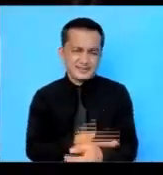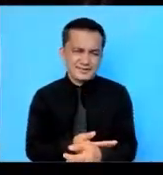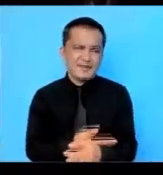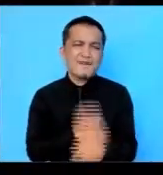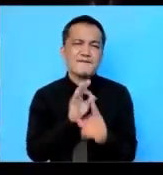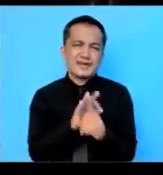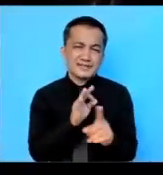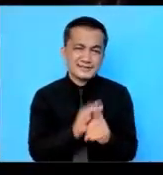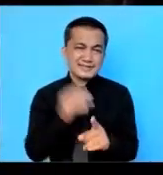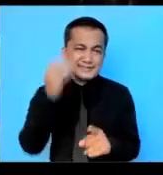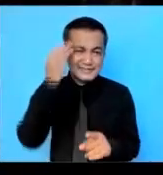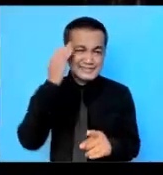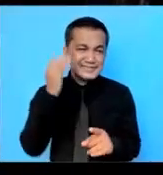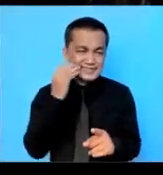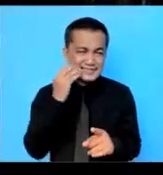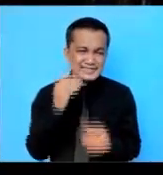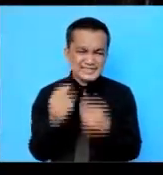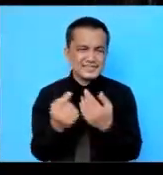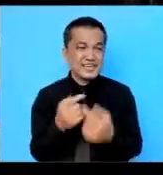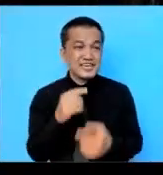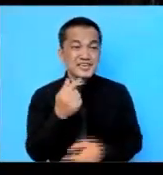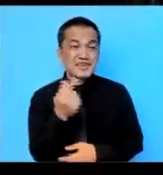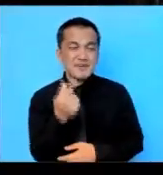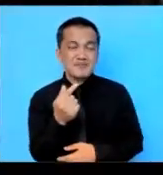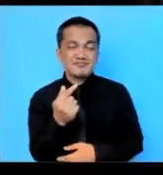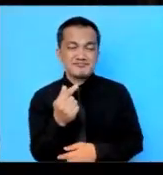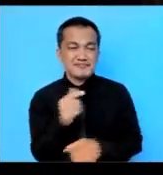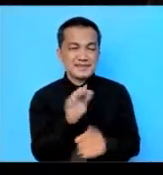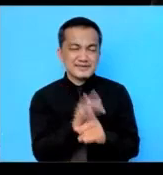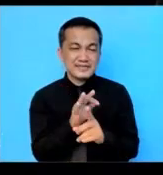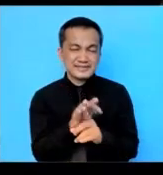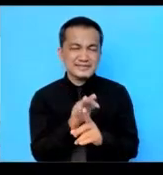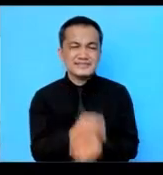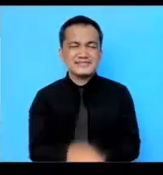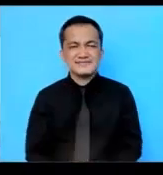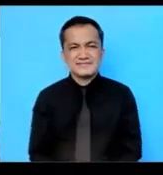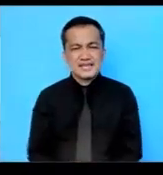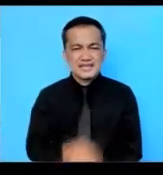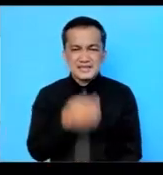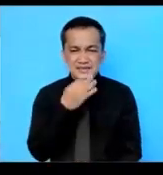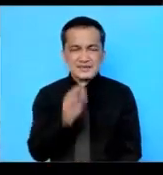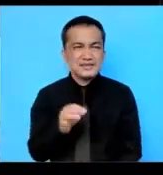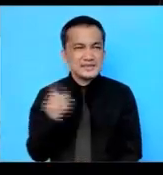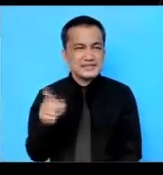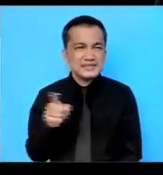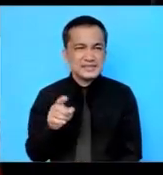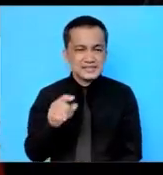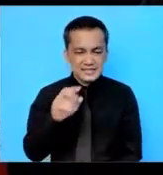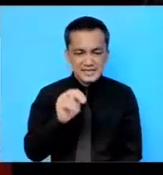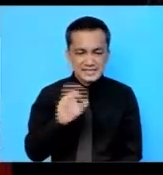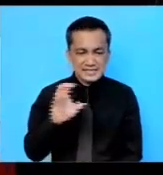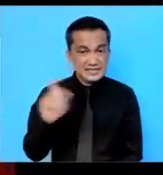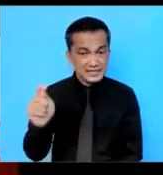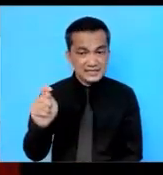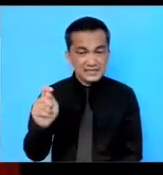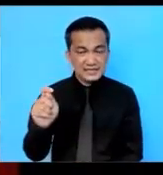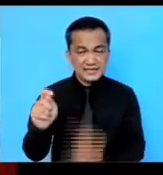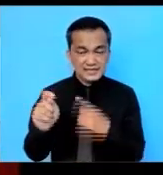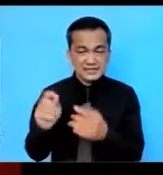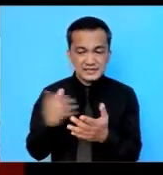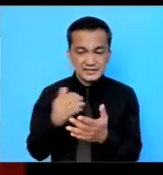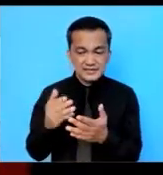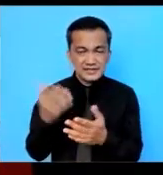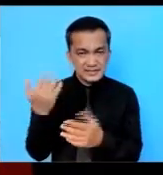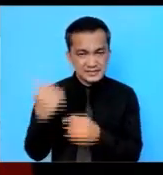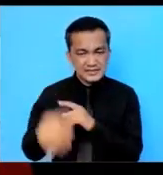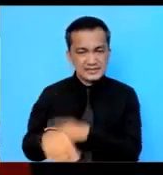talaga, yung mga K-pop talaga siya, idol siya. So ang favorite niya, yung NCT, which is yung nag-concert nung last time,